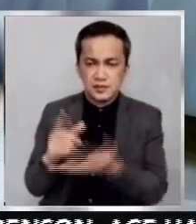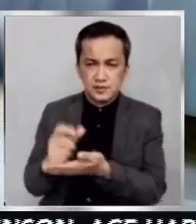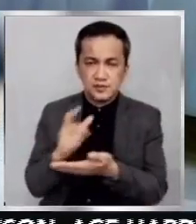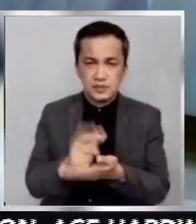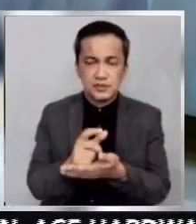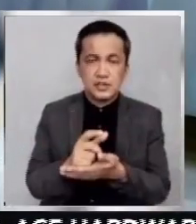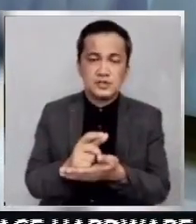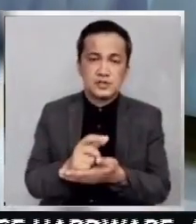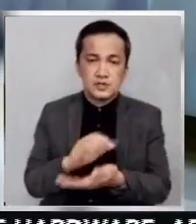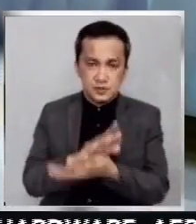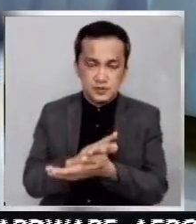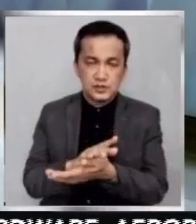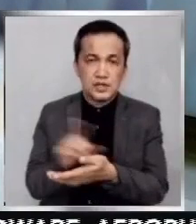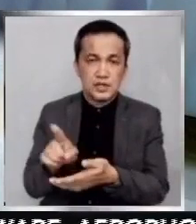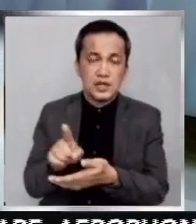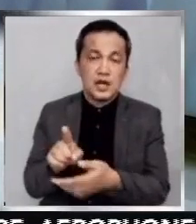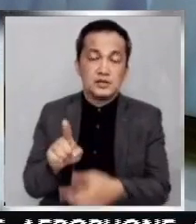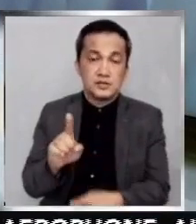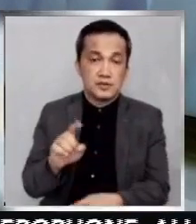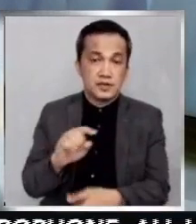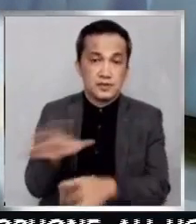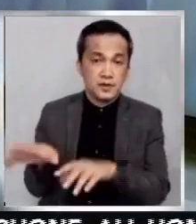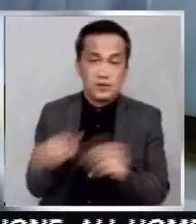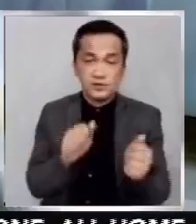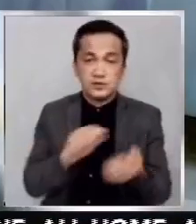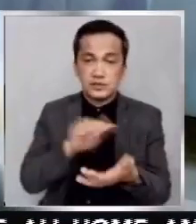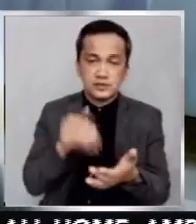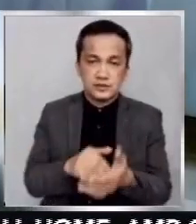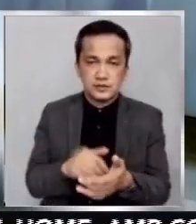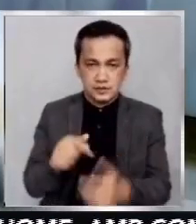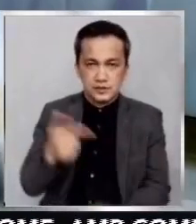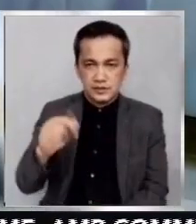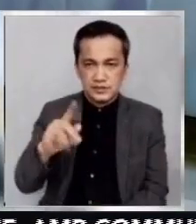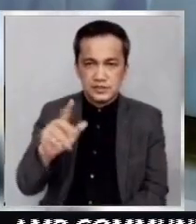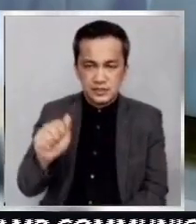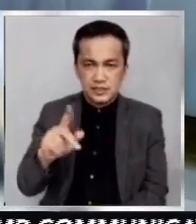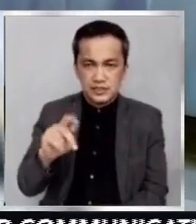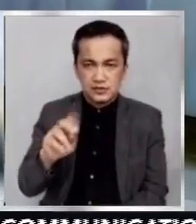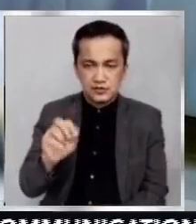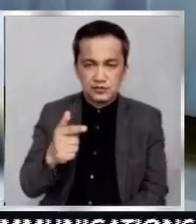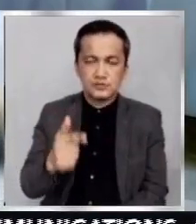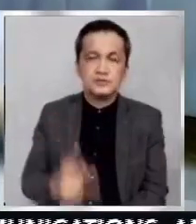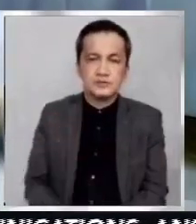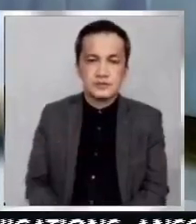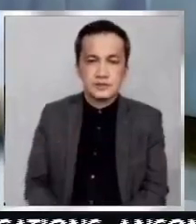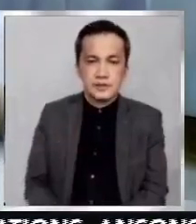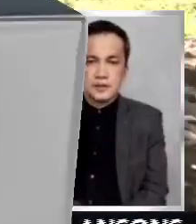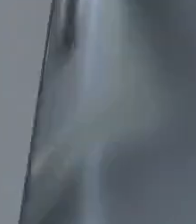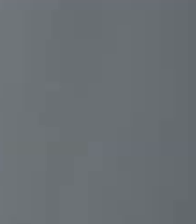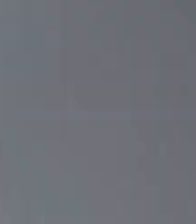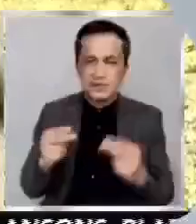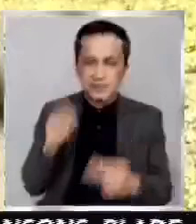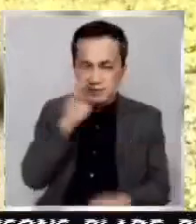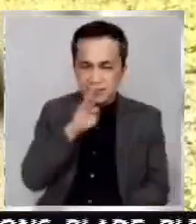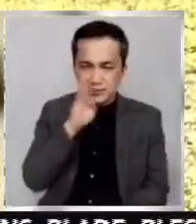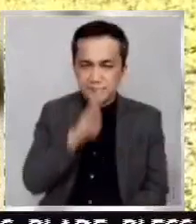mga evacuation center. Nakatutok si Jessica Calino ng GMA Regional TV, Balitang Bicolandia.